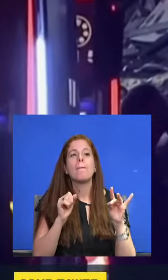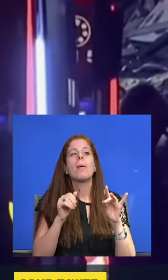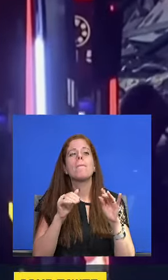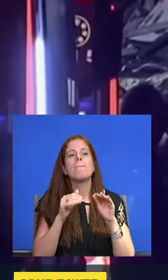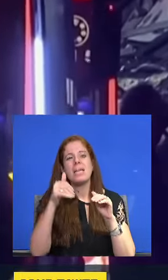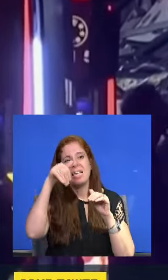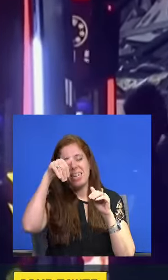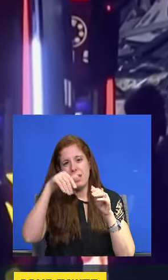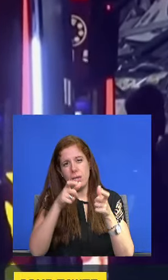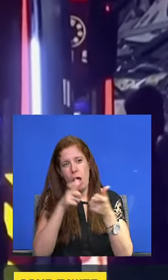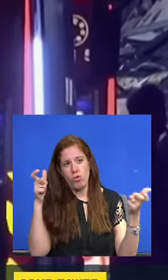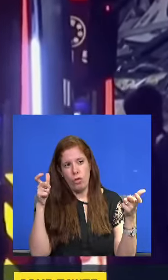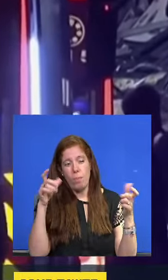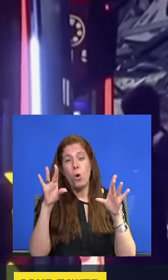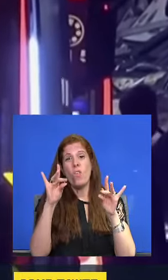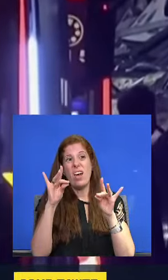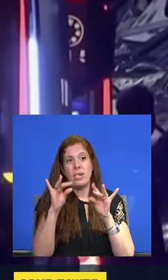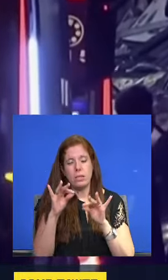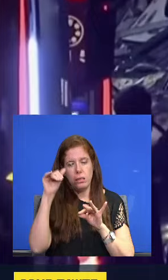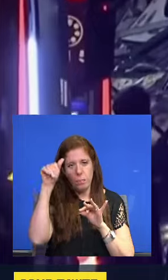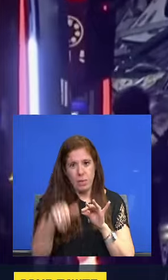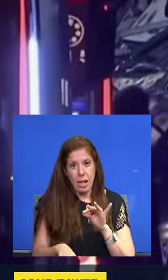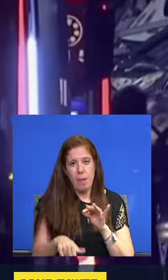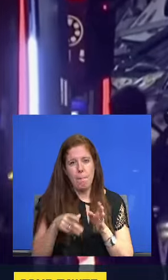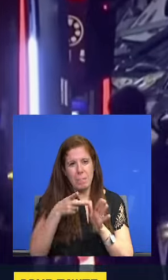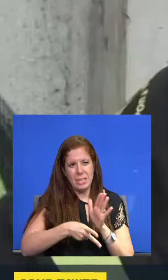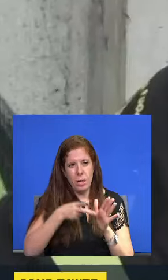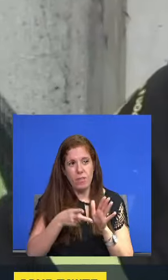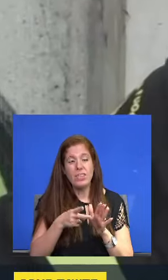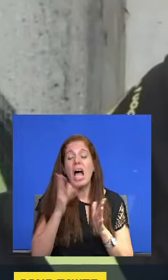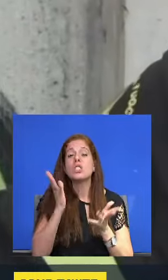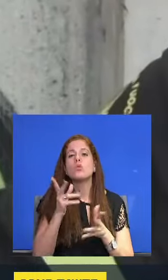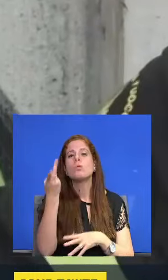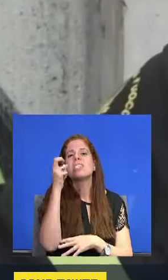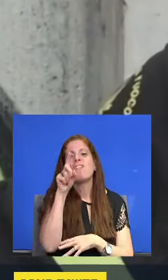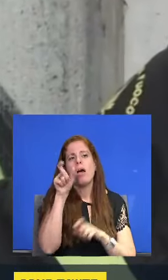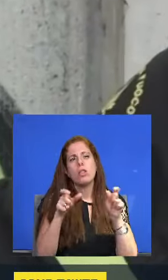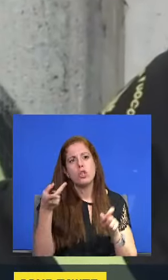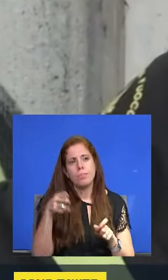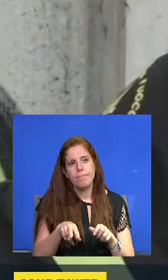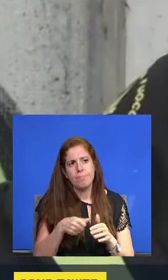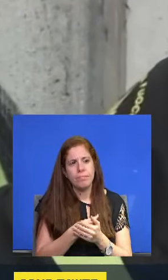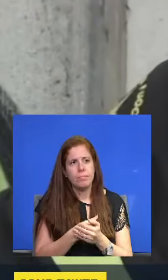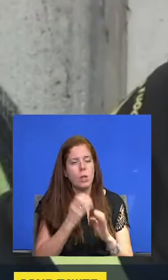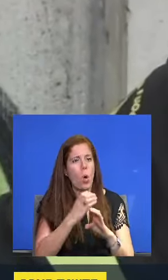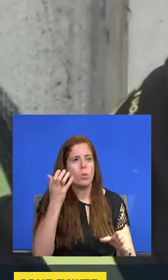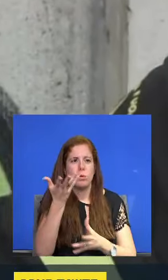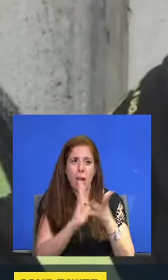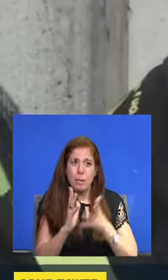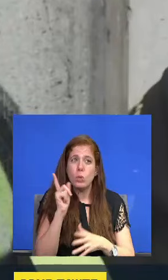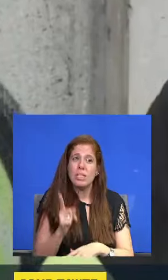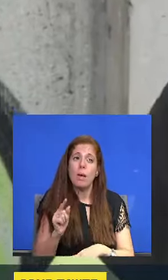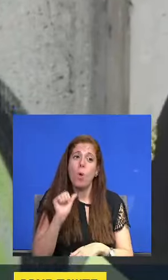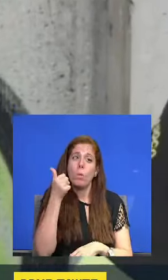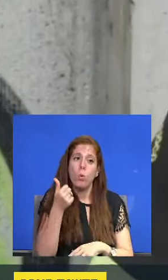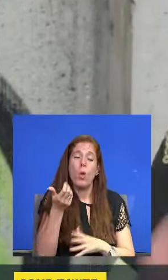בוונציה אל מסילת רכבת. אסון שבו נהרגו 21 בני אדם. L'autobus era in fiamme, quindi si è stato quindi di abbattere le fiamme